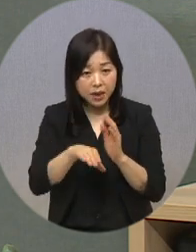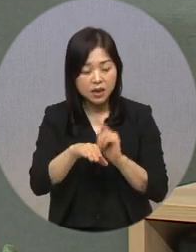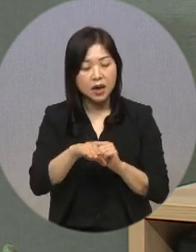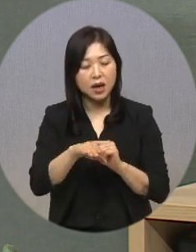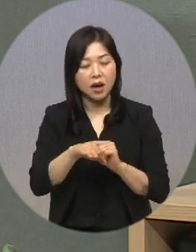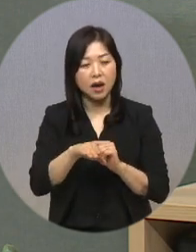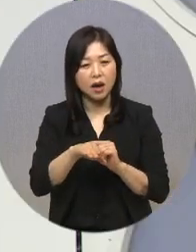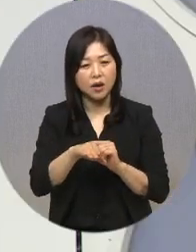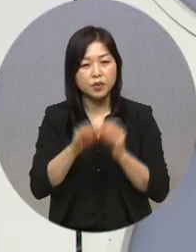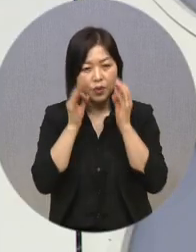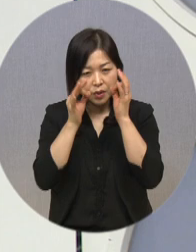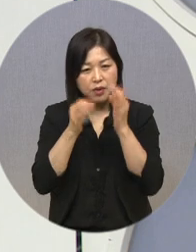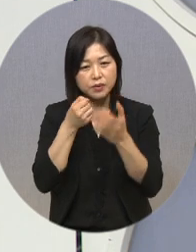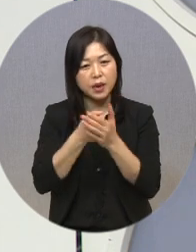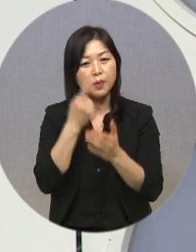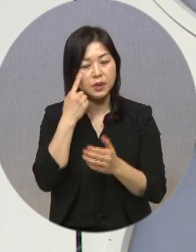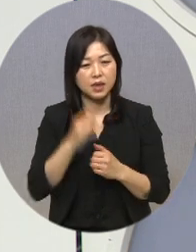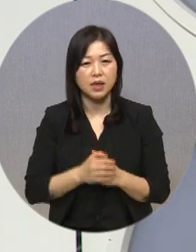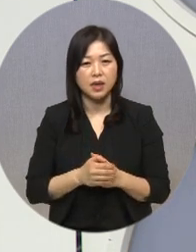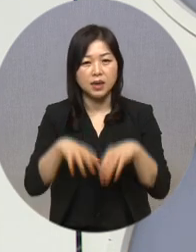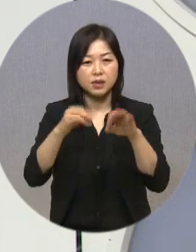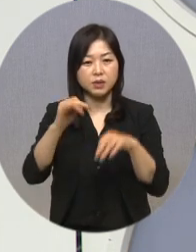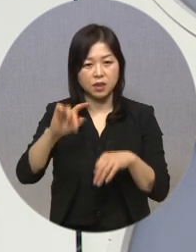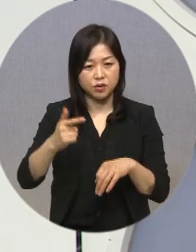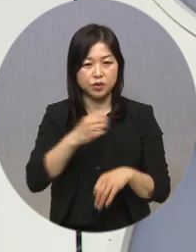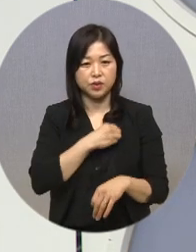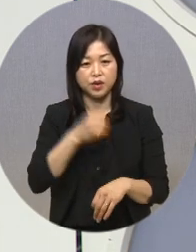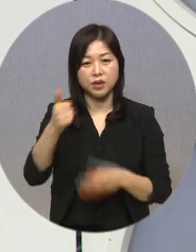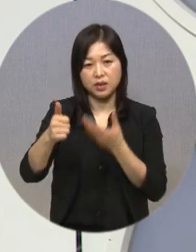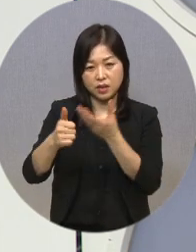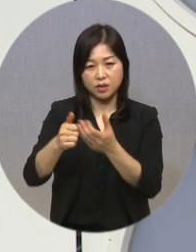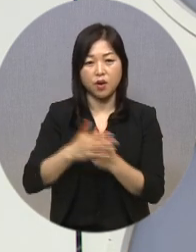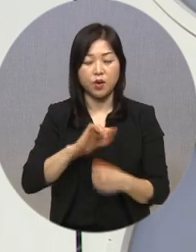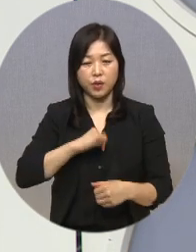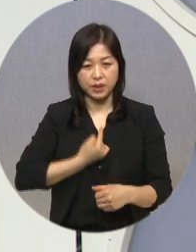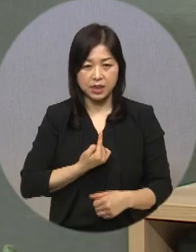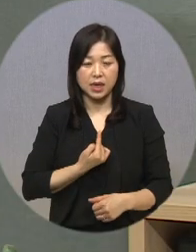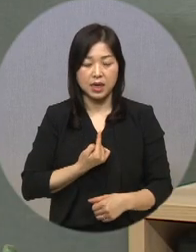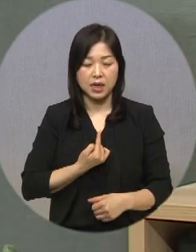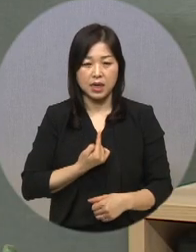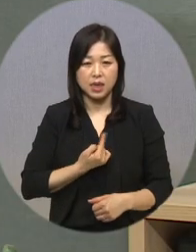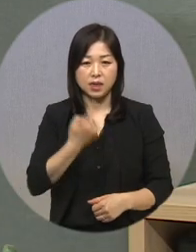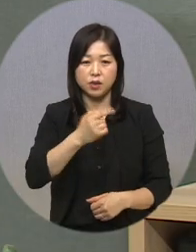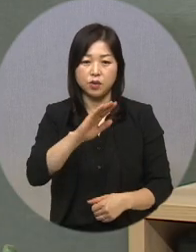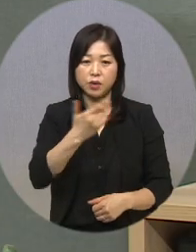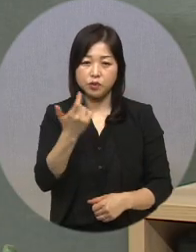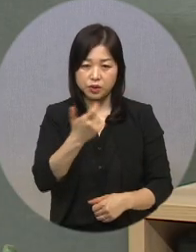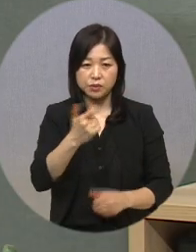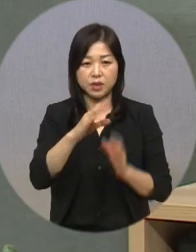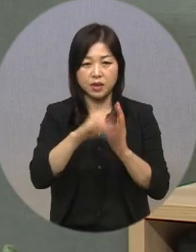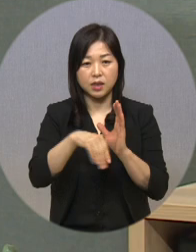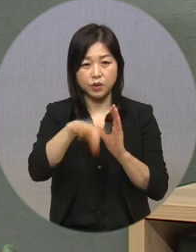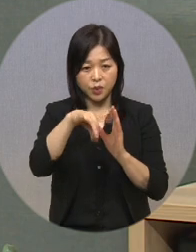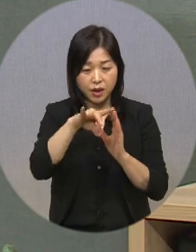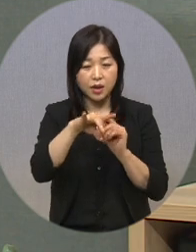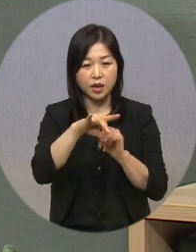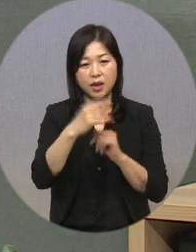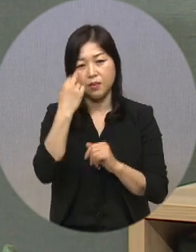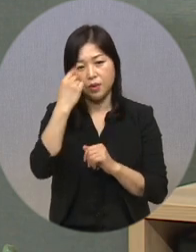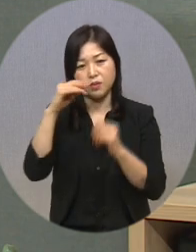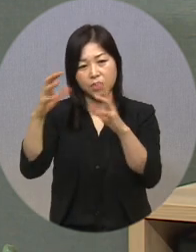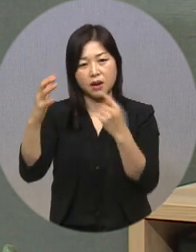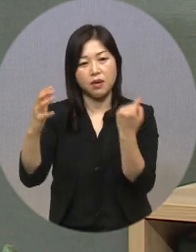것도 좋을 것 같습니다. 김창준 의원께서도 호롤단신 60년대 초에